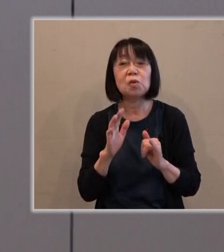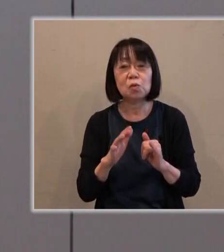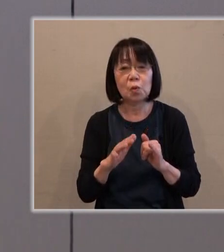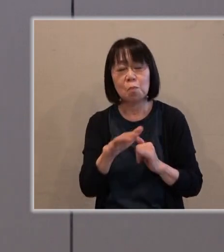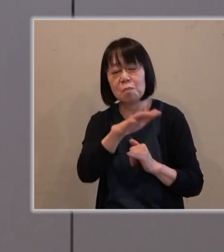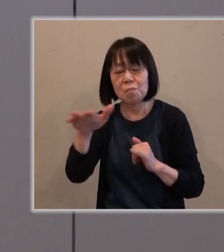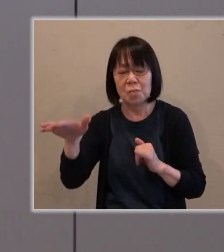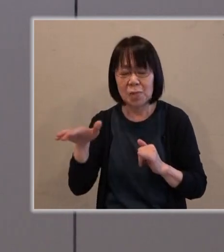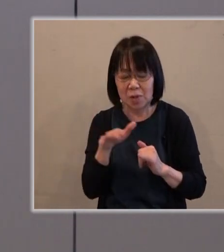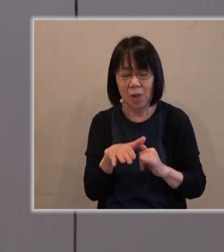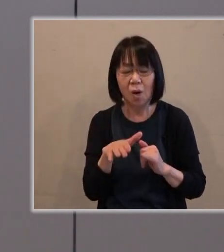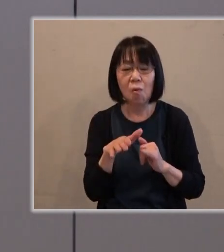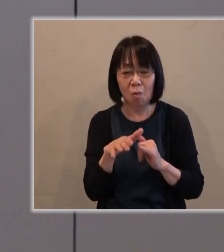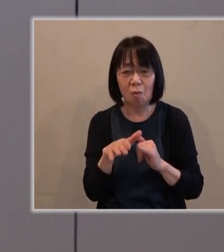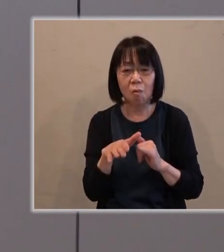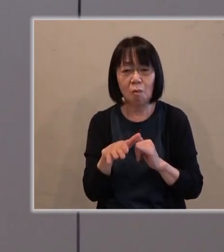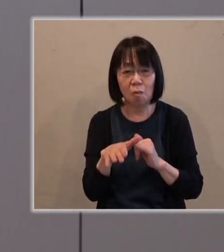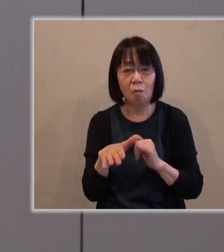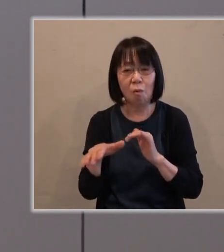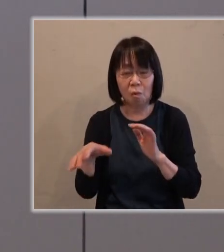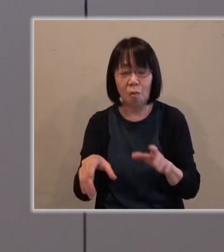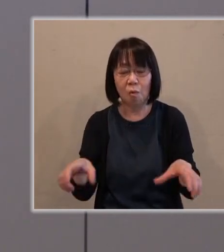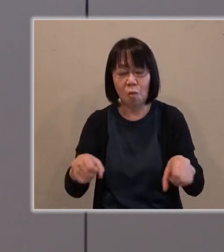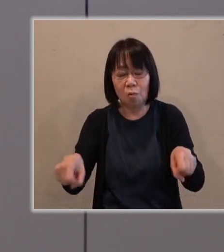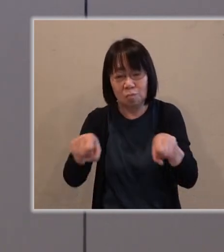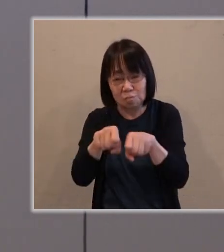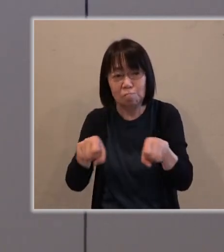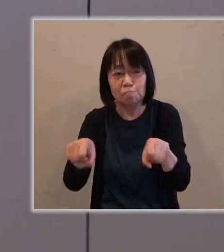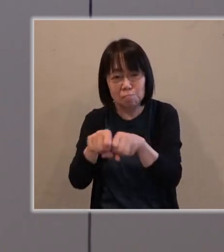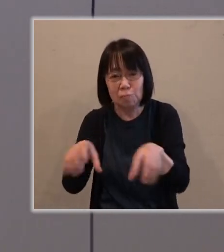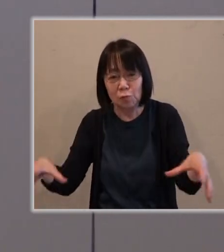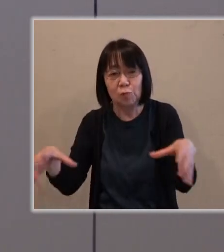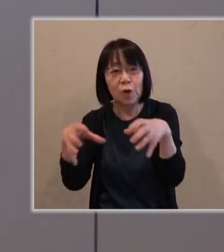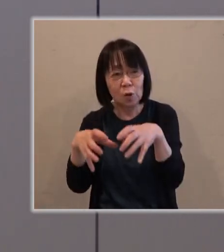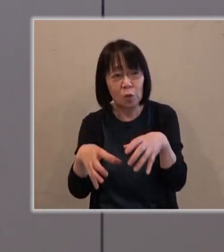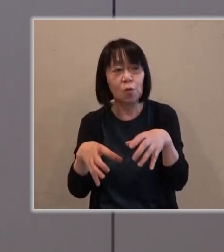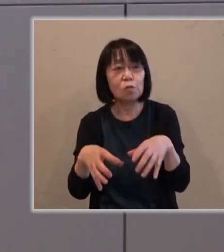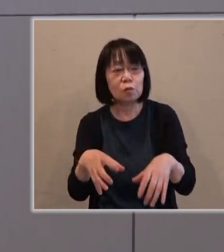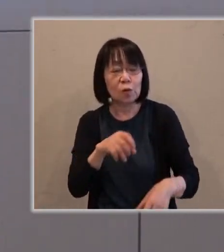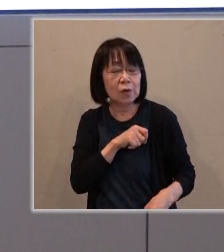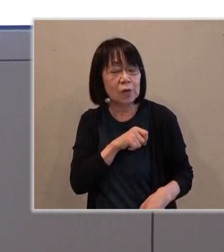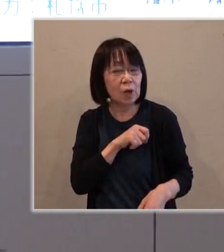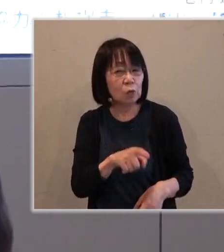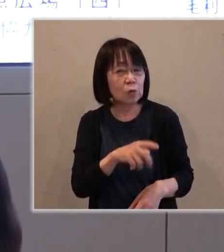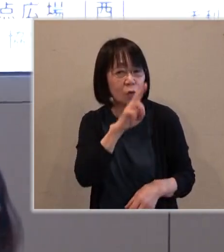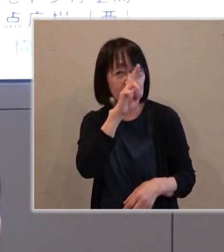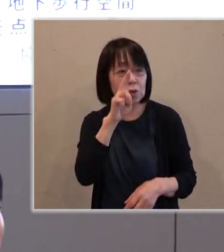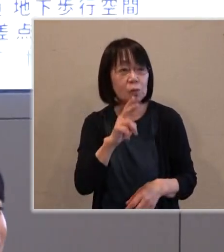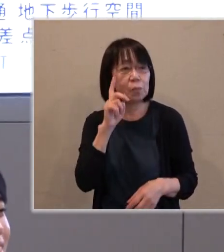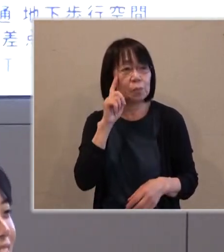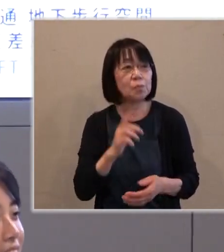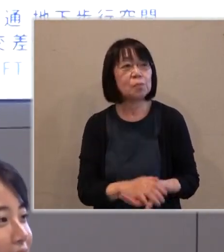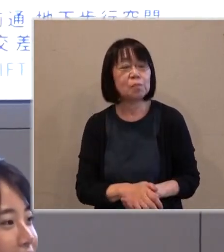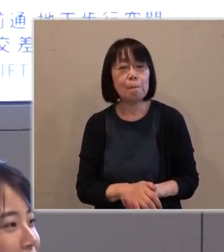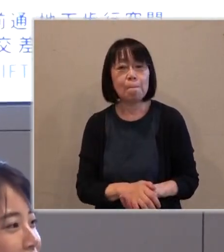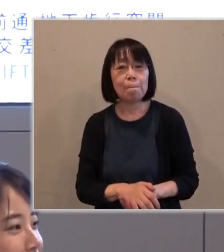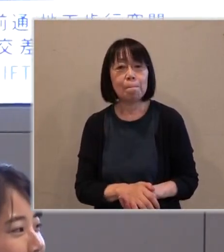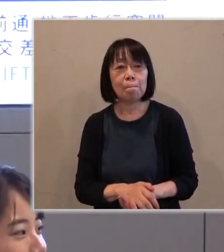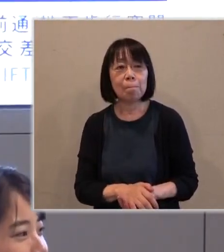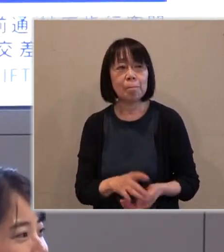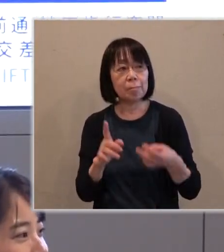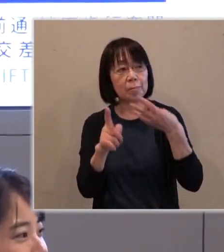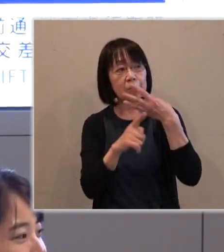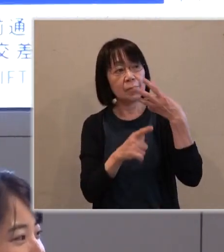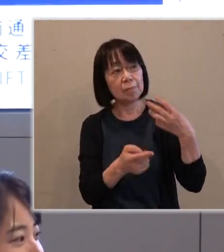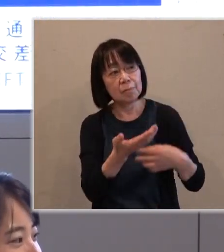たもうやる気なのかなっていうふうには思いますね。 じゃあちょっとあの控えの方にいる3人にもちょっと聞いてみたいんですけ